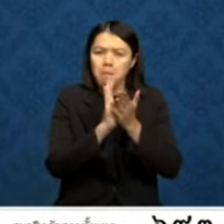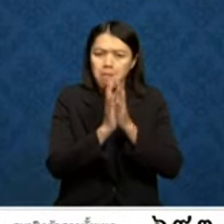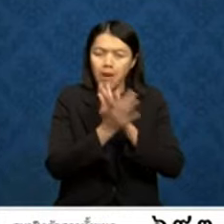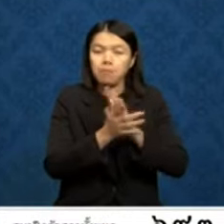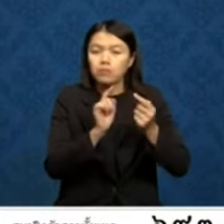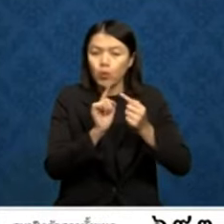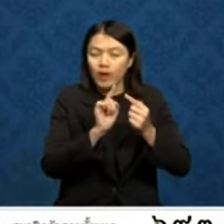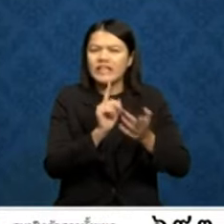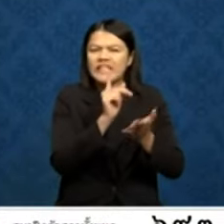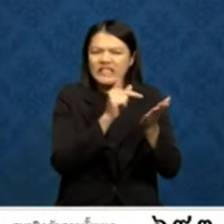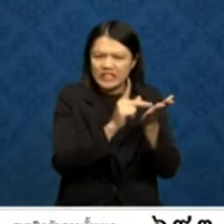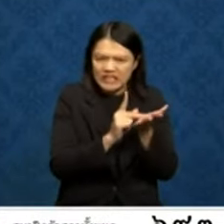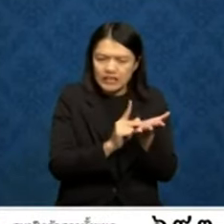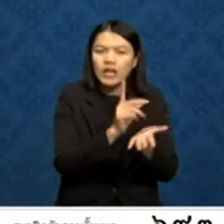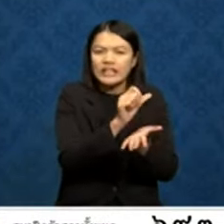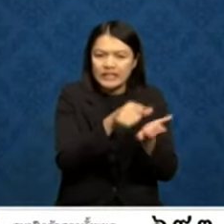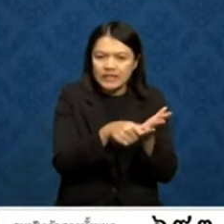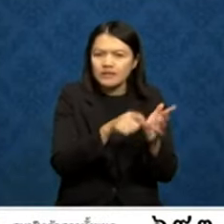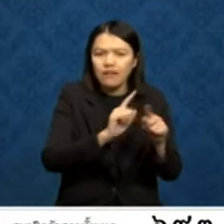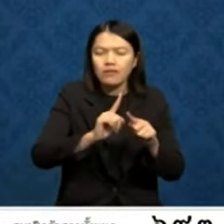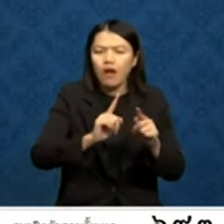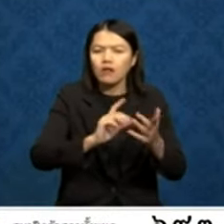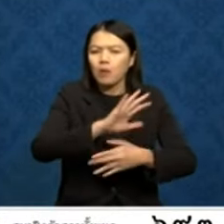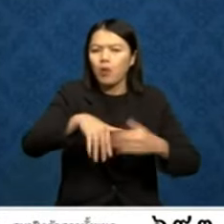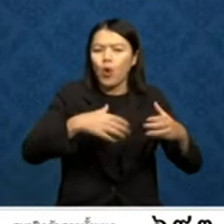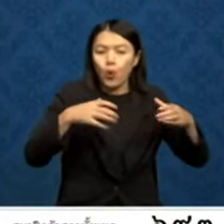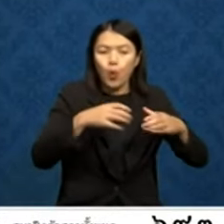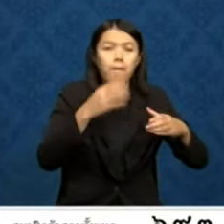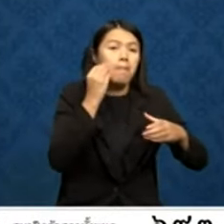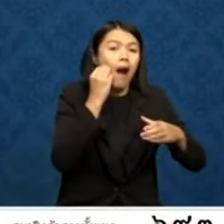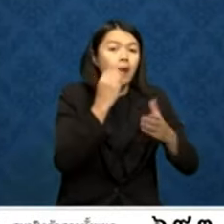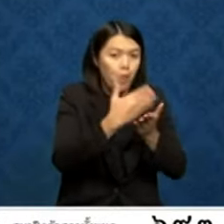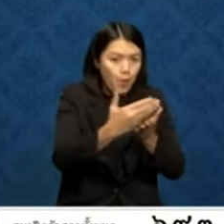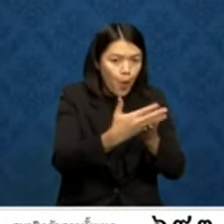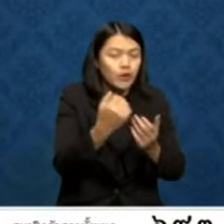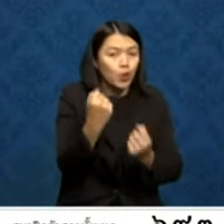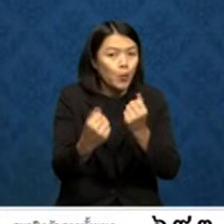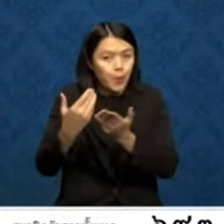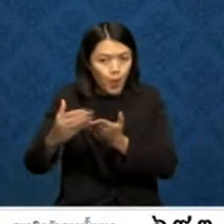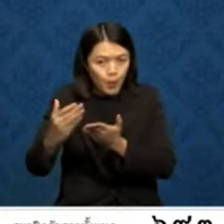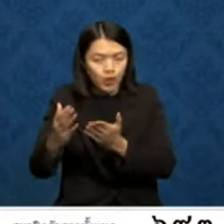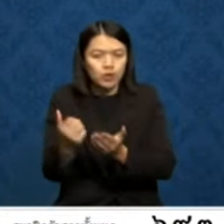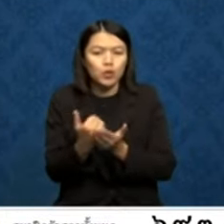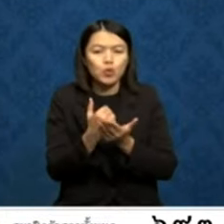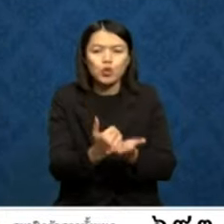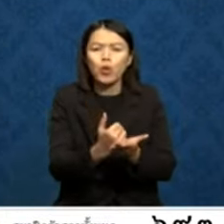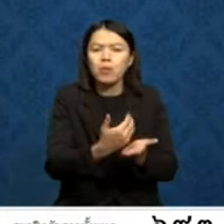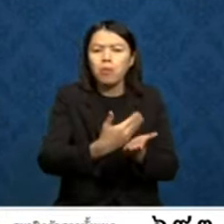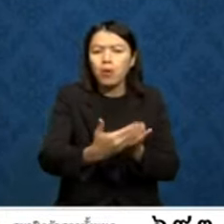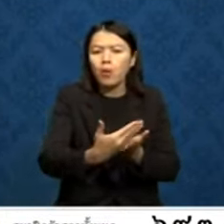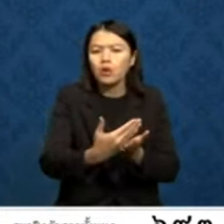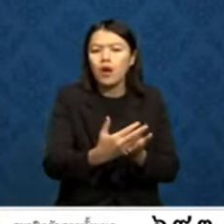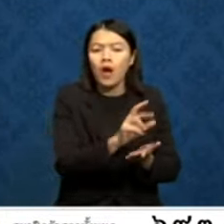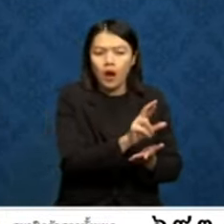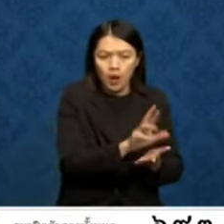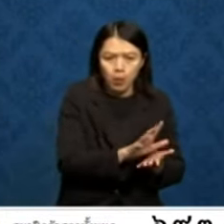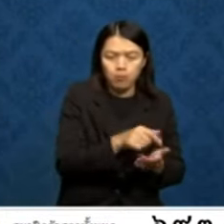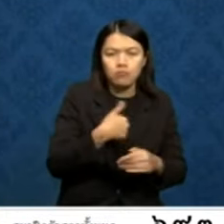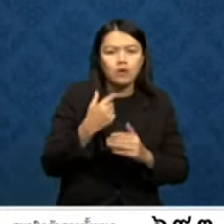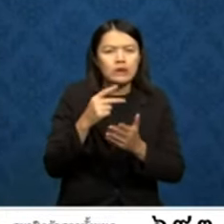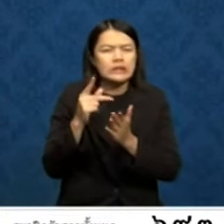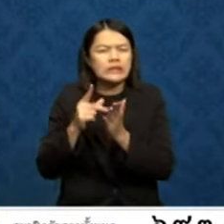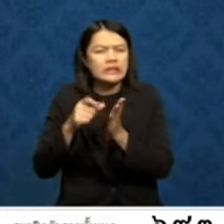างหนี้ทั้งระบบโดยเฉพาะกลุ่มสินเชื่อบ้านและรถช่วยเหลือลูกหนี้ทั้งในระบบและนอกระ